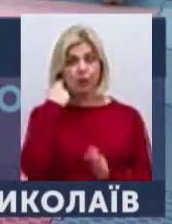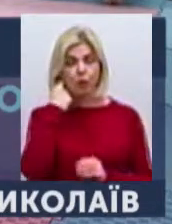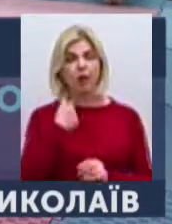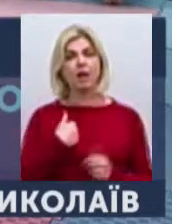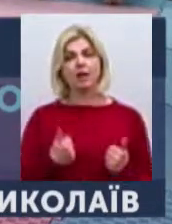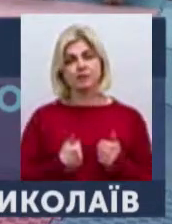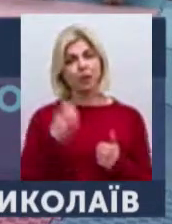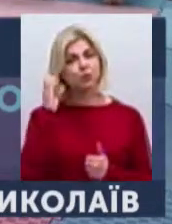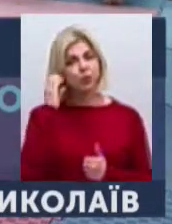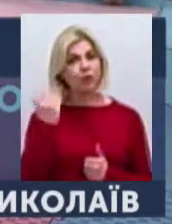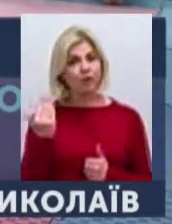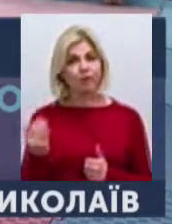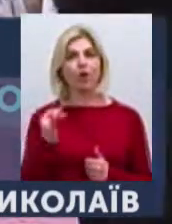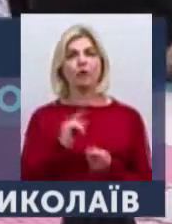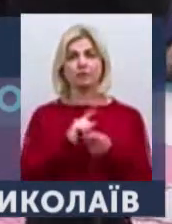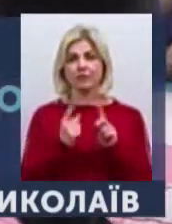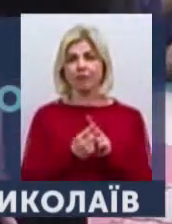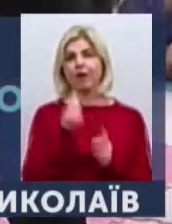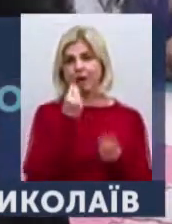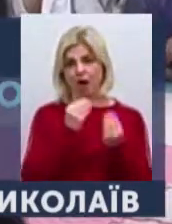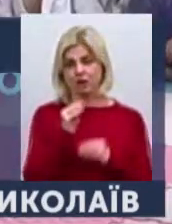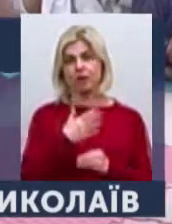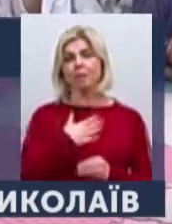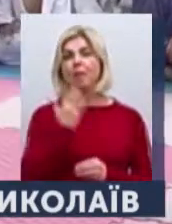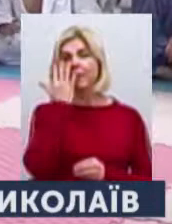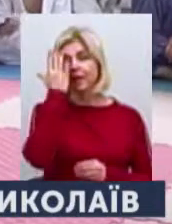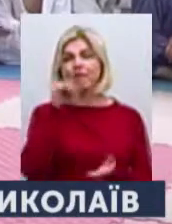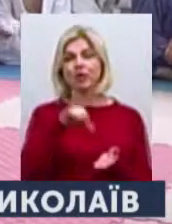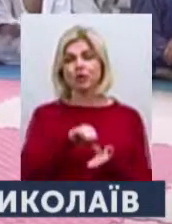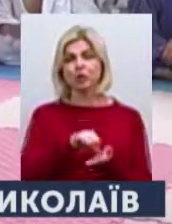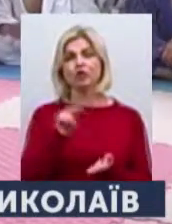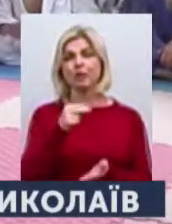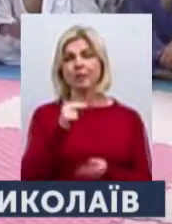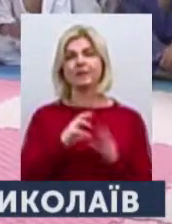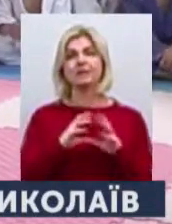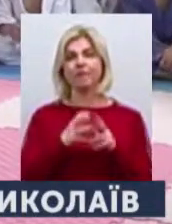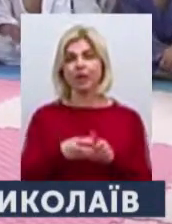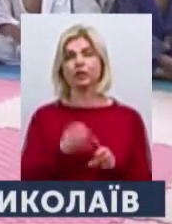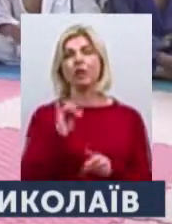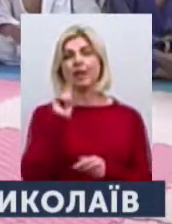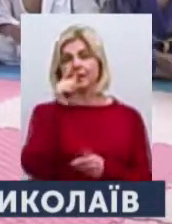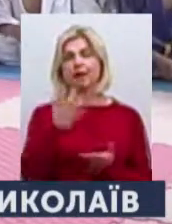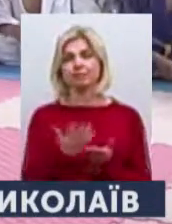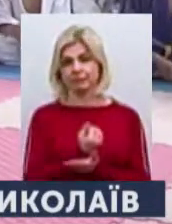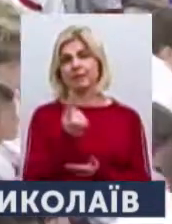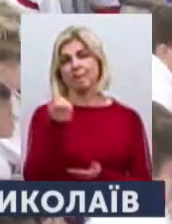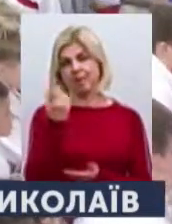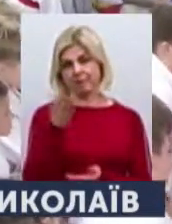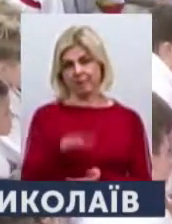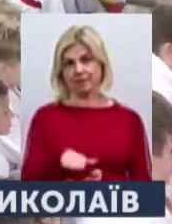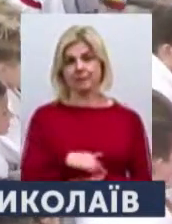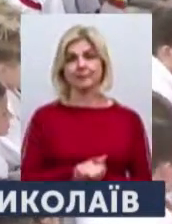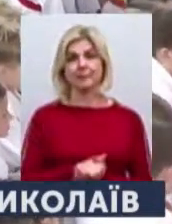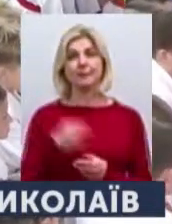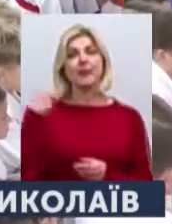його слухати і ставати ще кращим. Моя мрія – виступити на чемпіонаті світу і там посісти перше місце. В